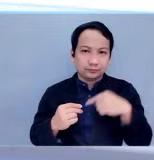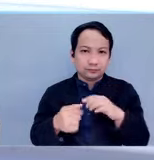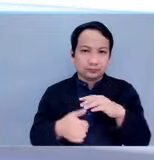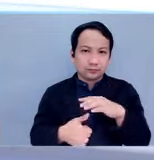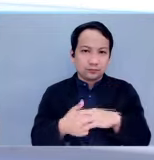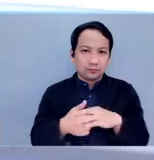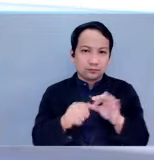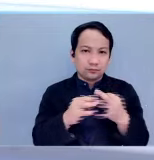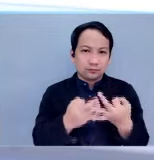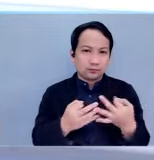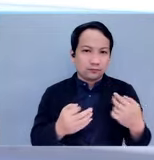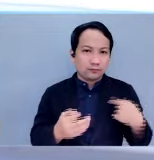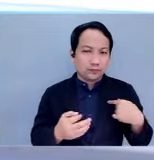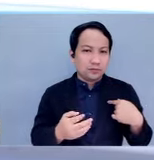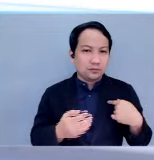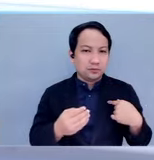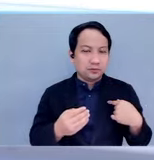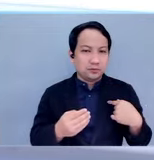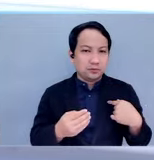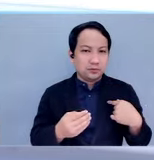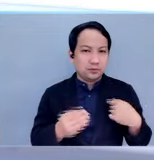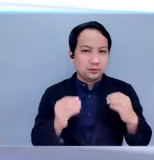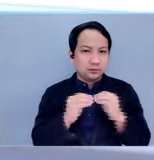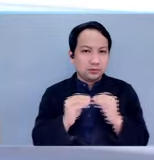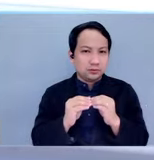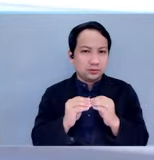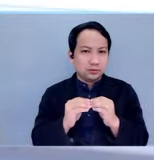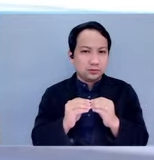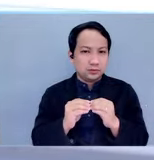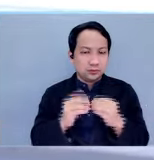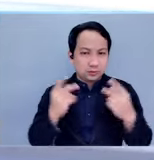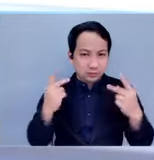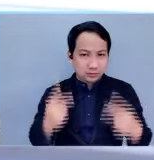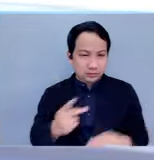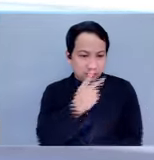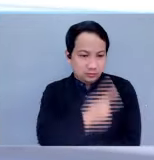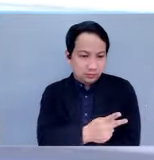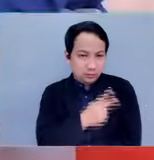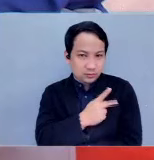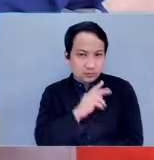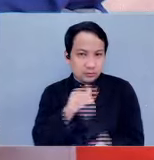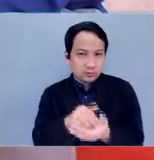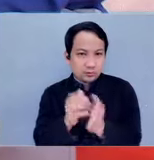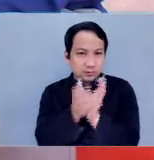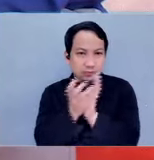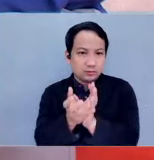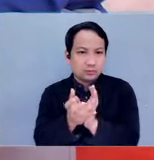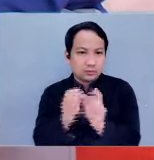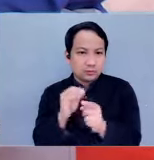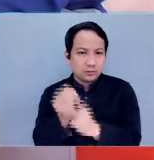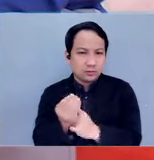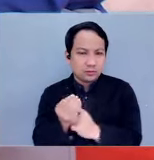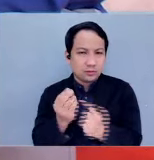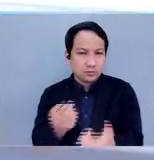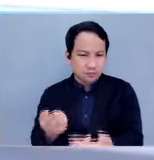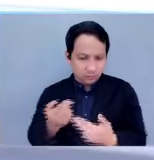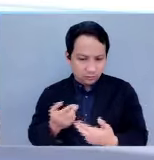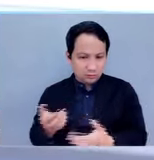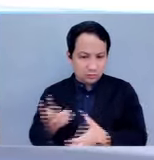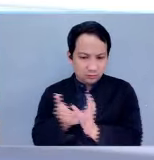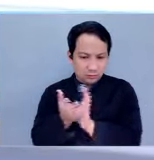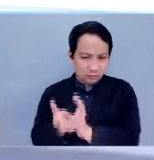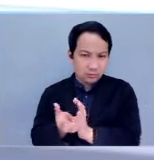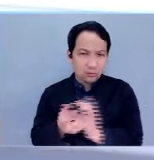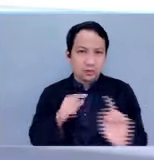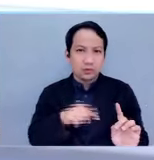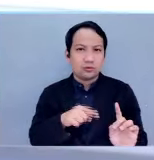Nagkakaroon na, kasi sabi niya is more of patient-centered, family-focused, and community-oriented. Minsan, nare-refer sa akin ng komunidad na ito,